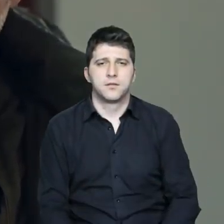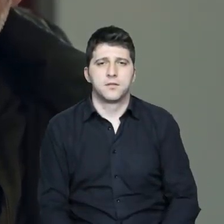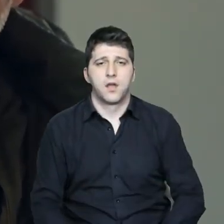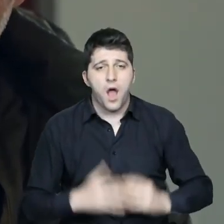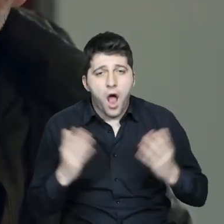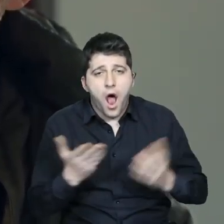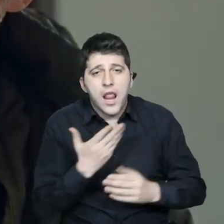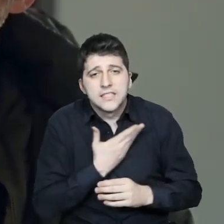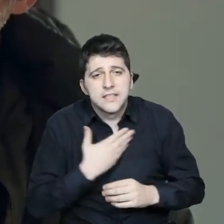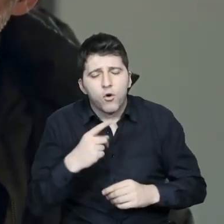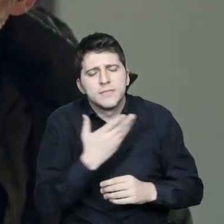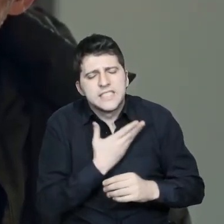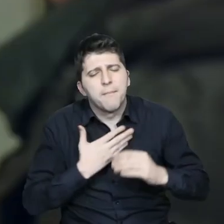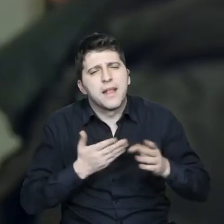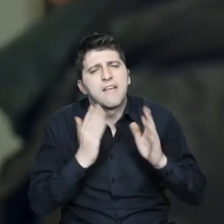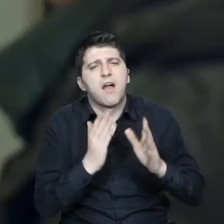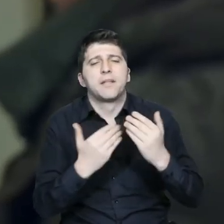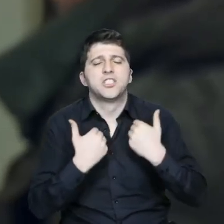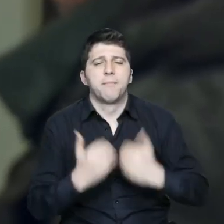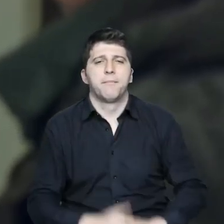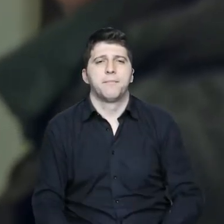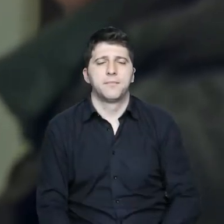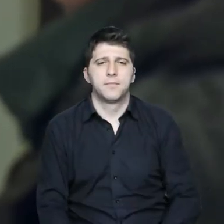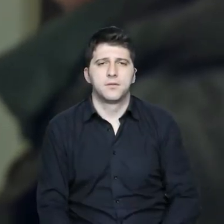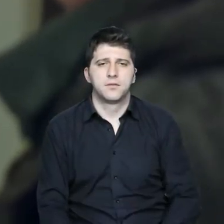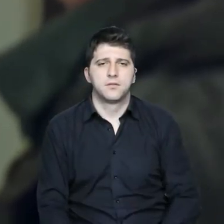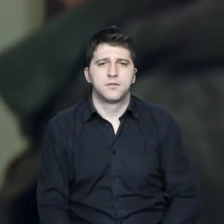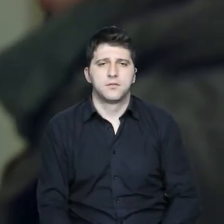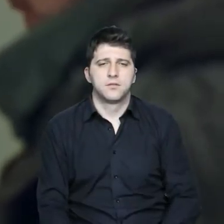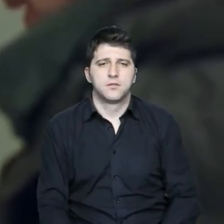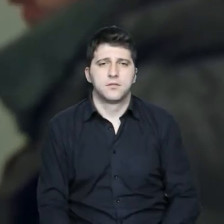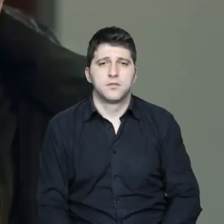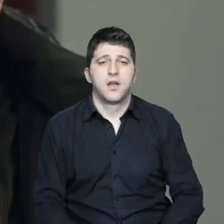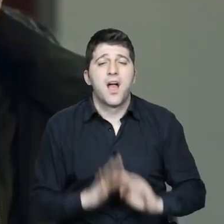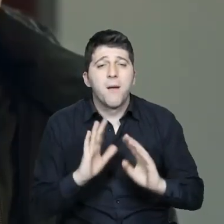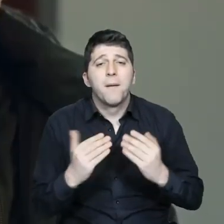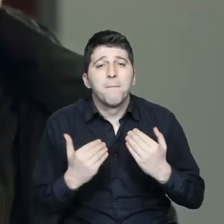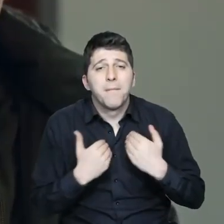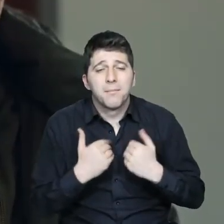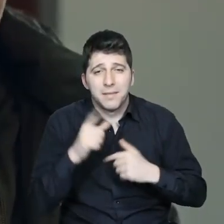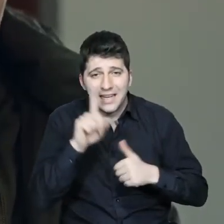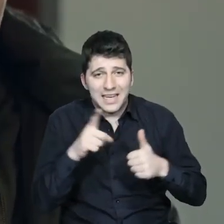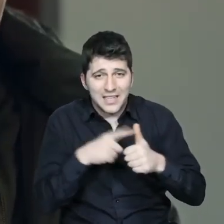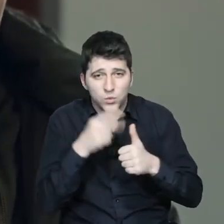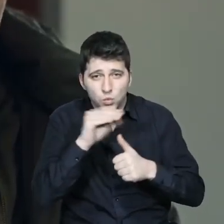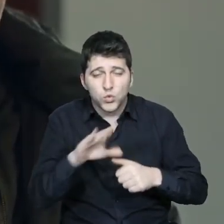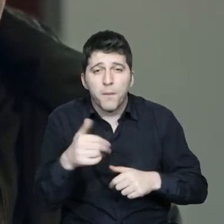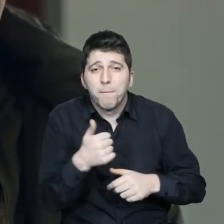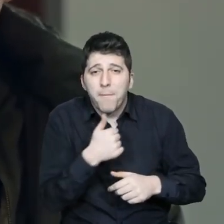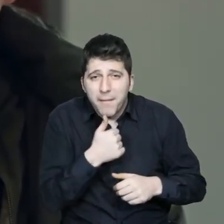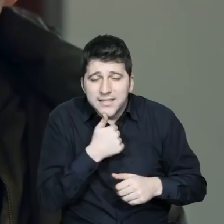Hala seviyorum ve sevmeye de devam edeceğim. Ama benim önce çocuklarımın babası...